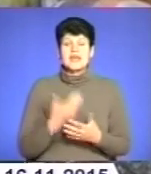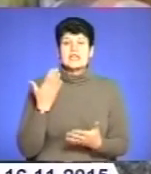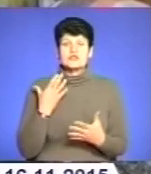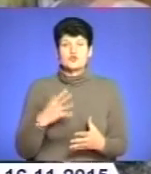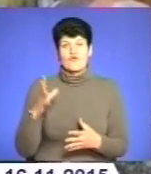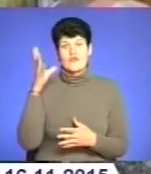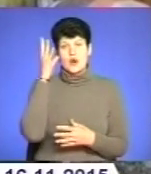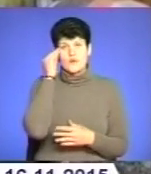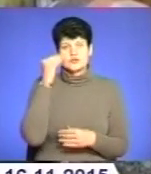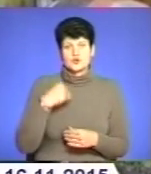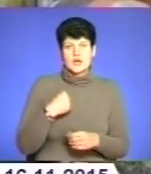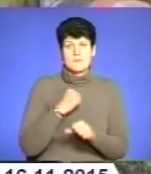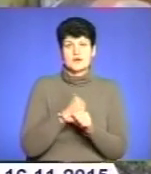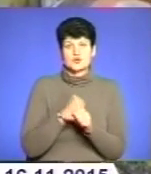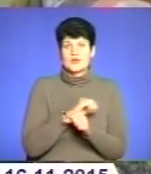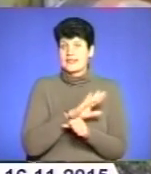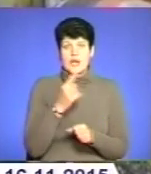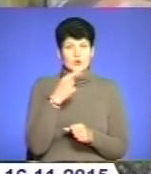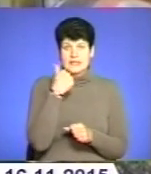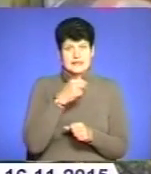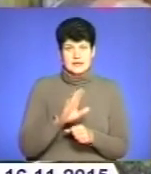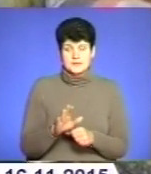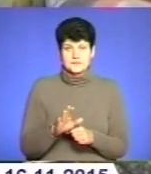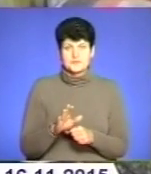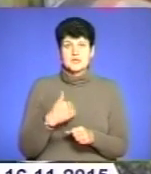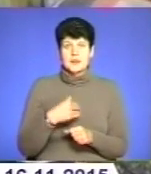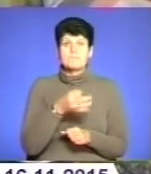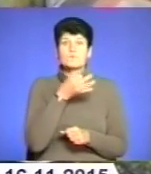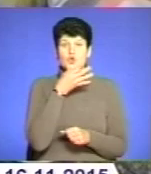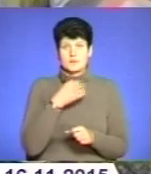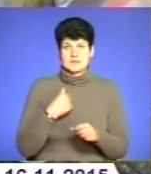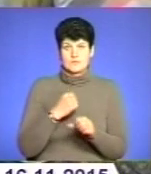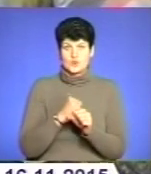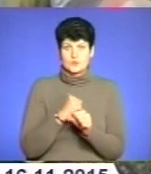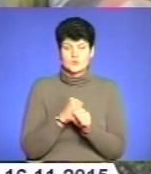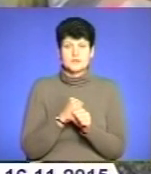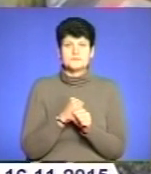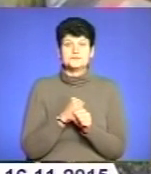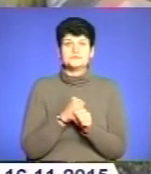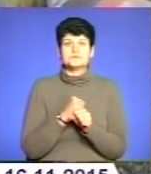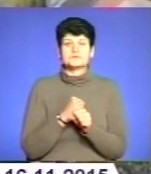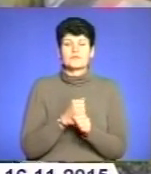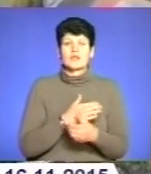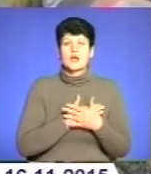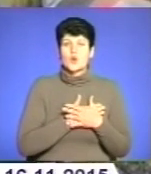що я вже працюю не один рік, значить мені подобається моя робота.